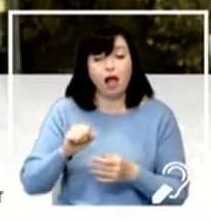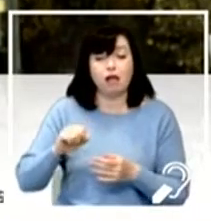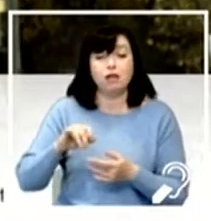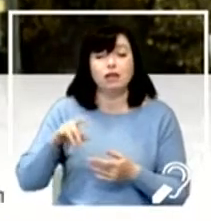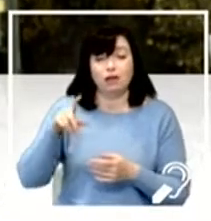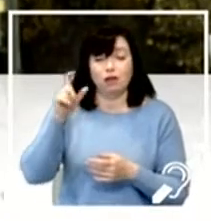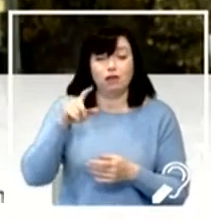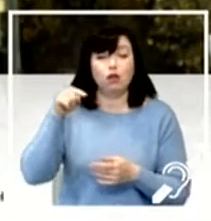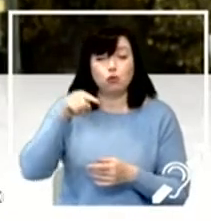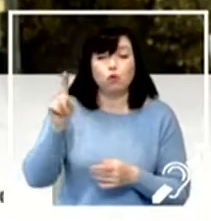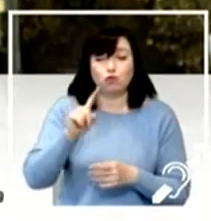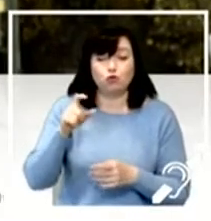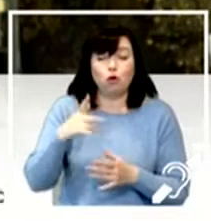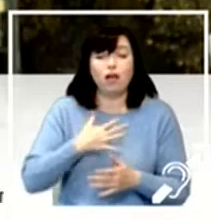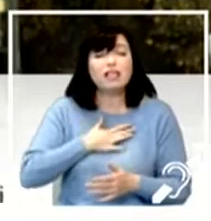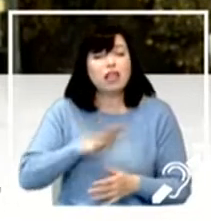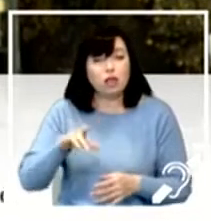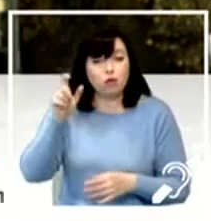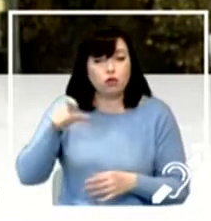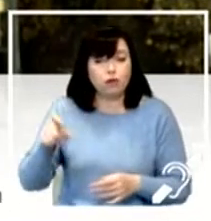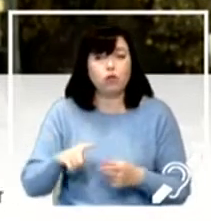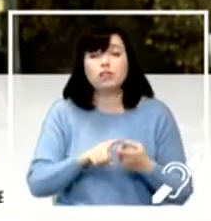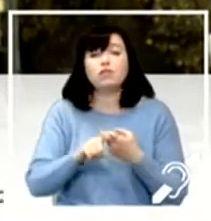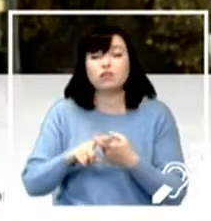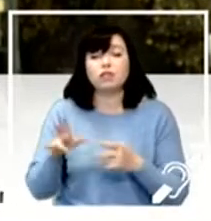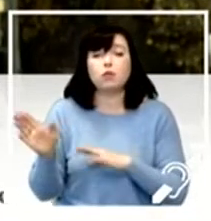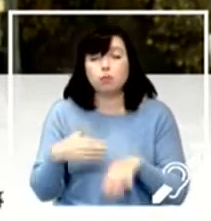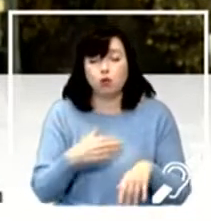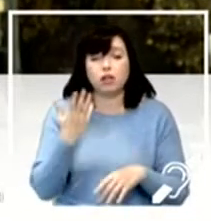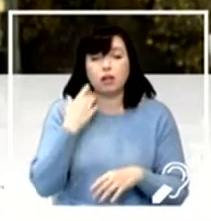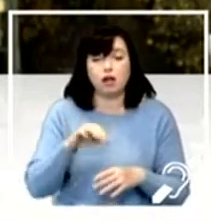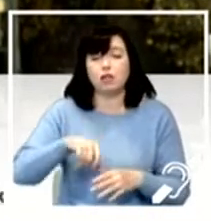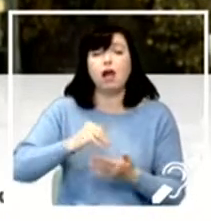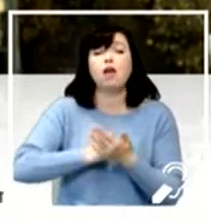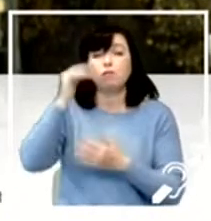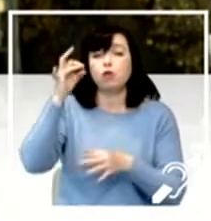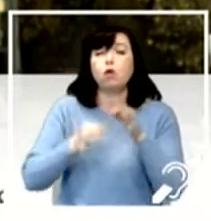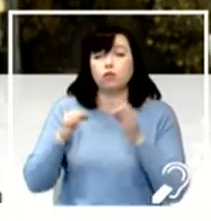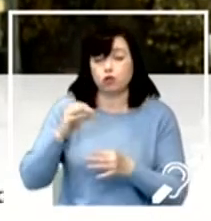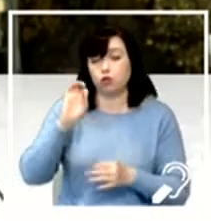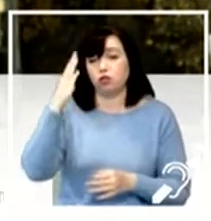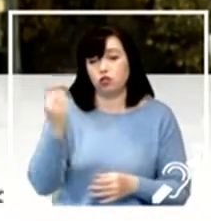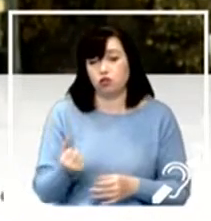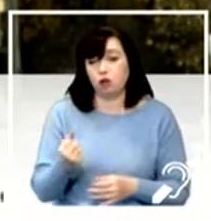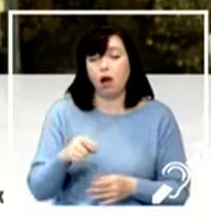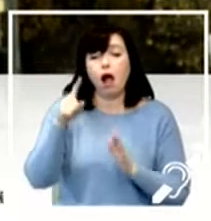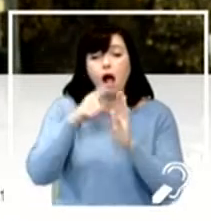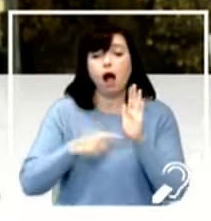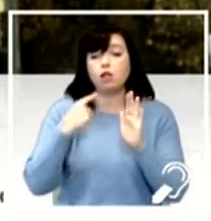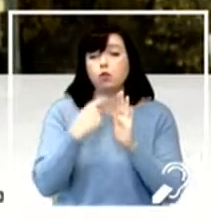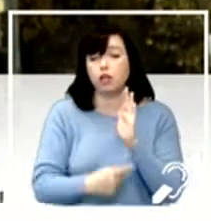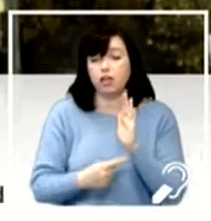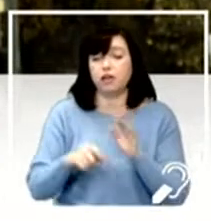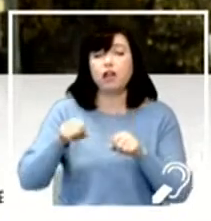nemulțumire provocată de după ce Curtea Supremă de Justiție a Statelor Unite a anulat